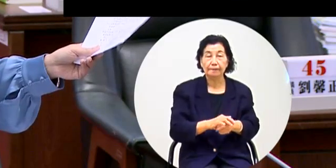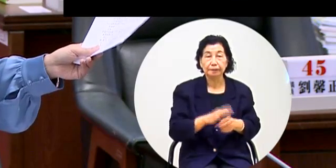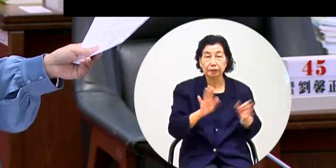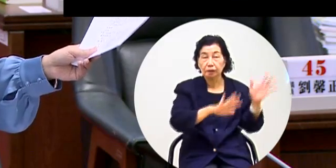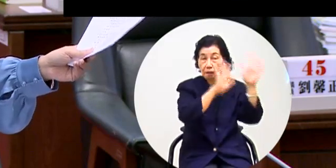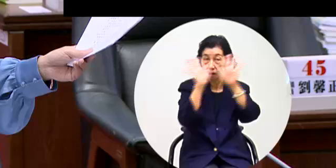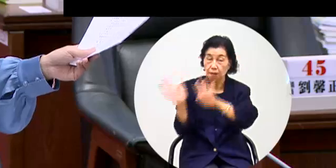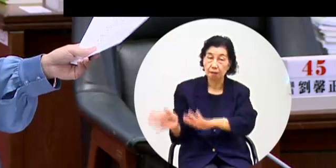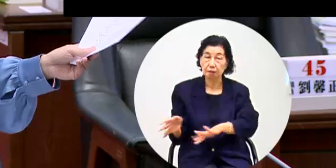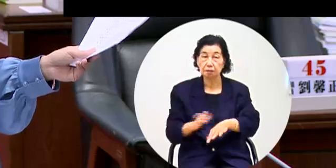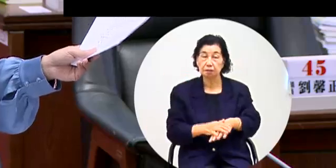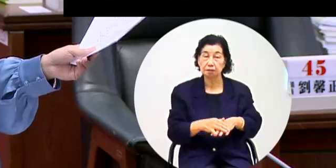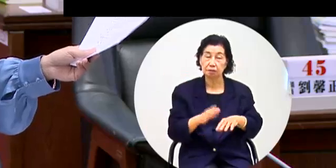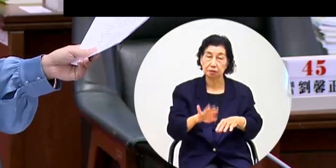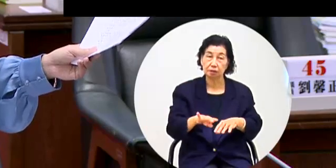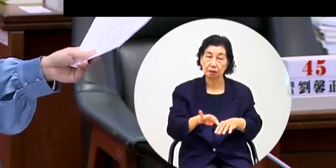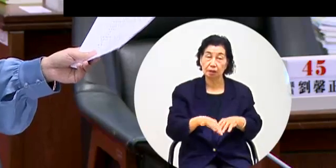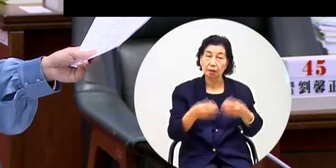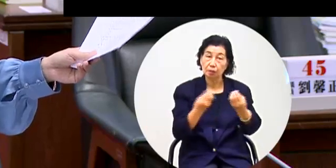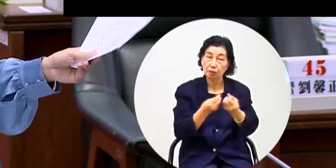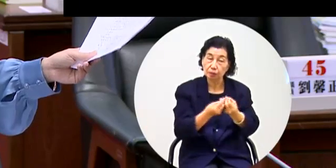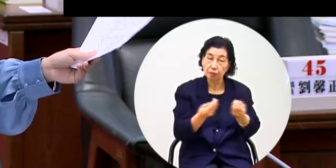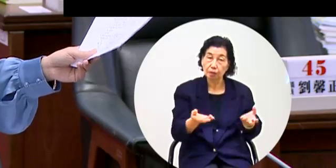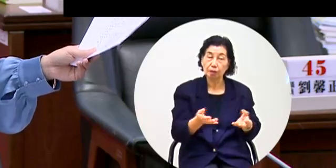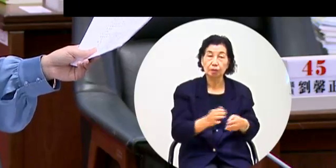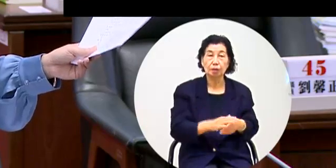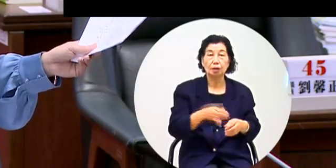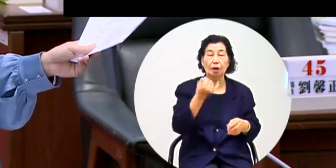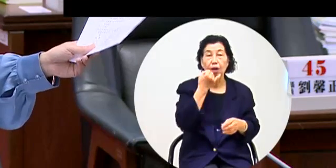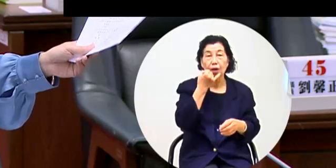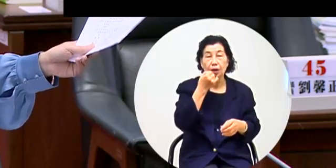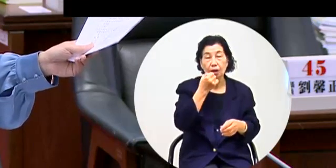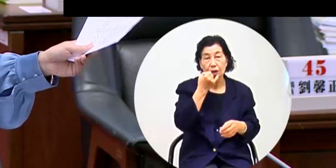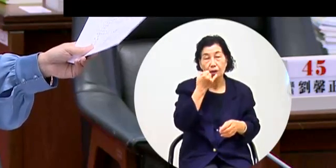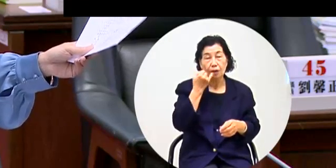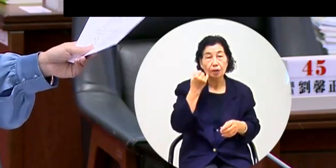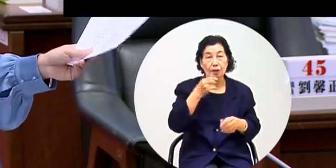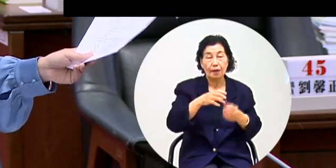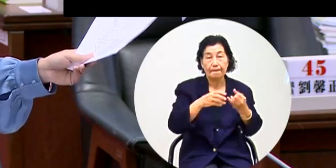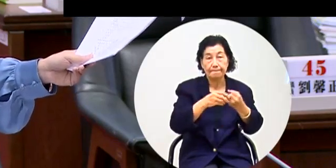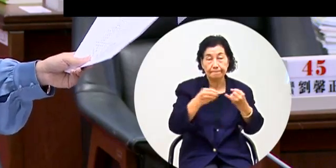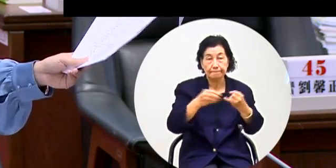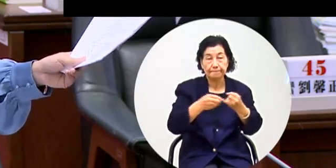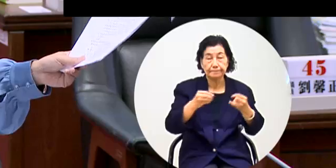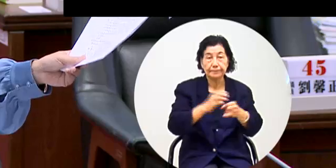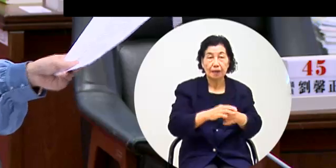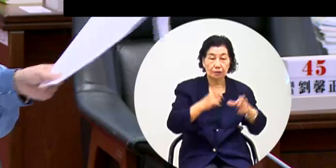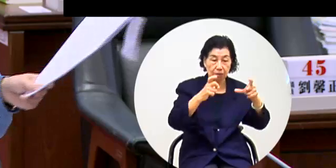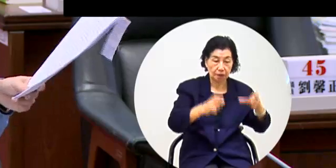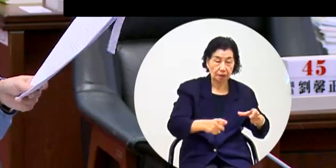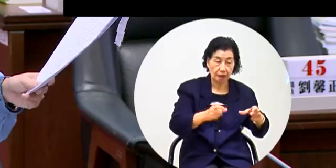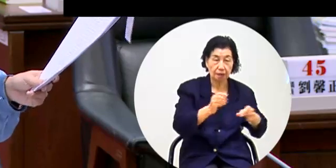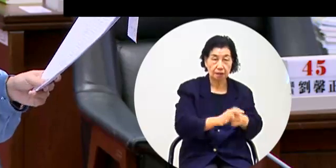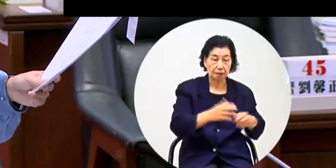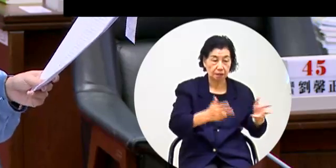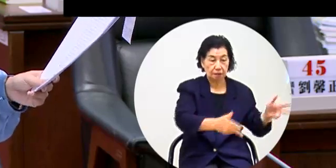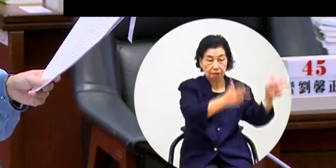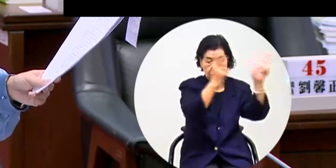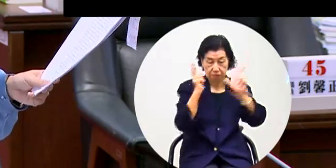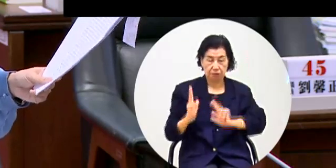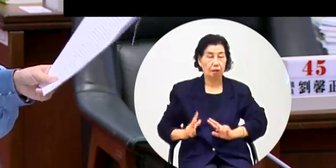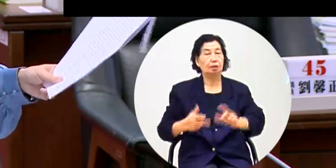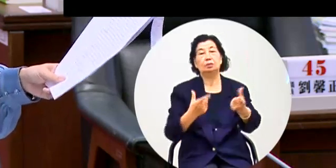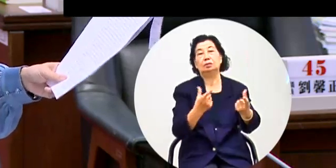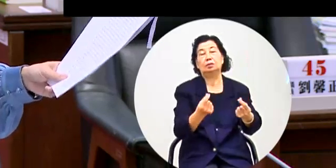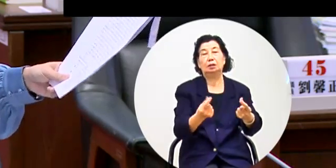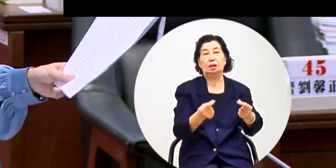一样的道理，红毛港桥一样的道理，它会把这个历史的记忆留下来。好，那市场也是一样，市场大概有47个人。